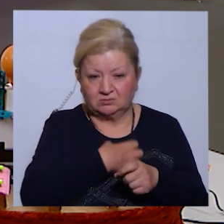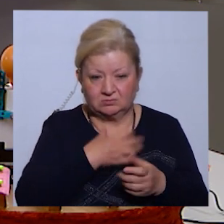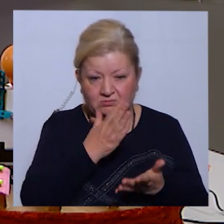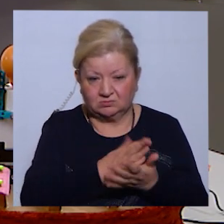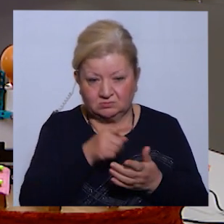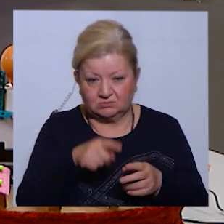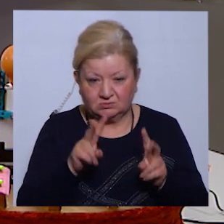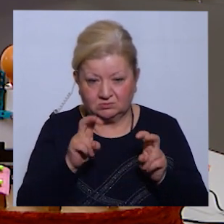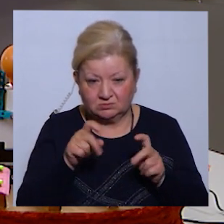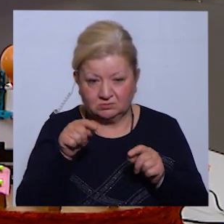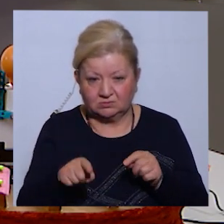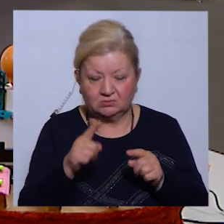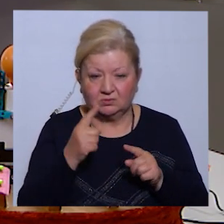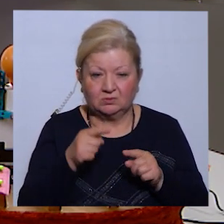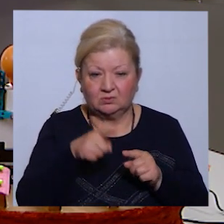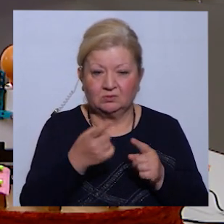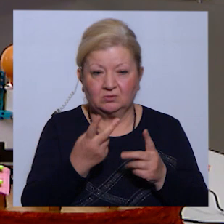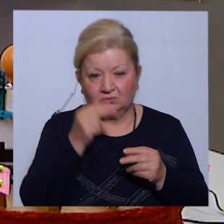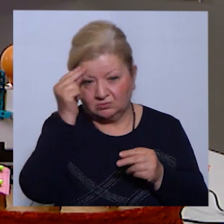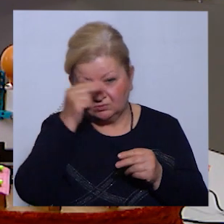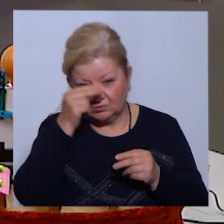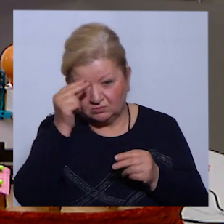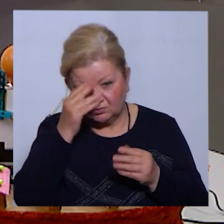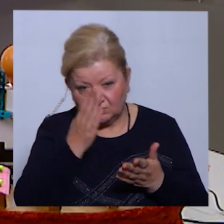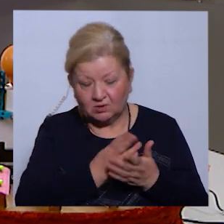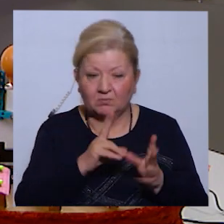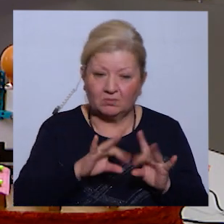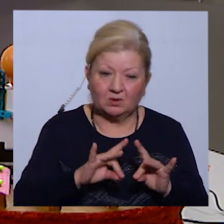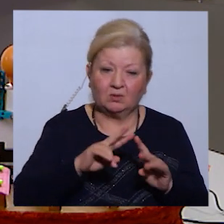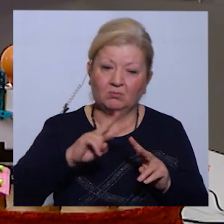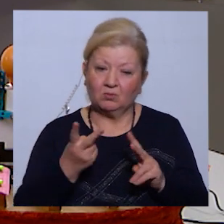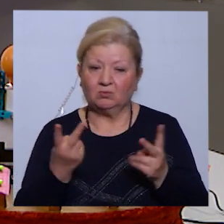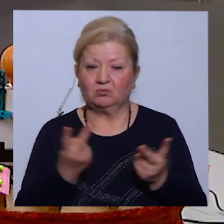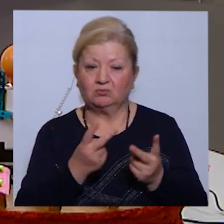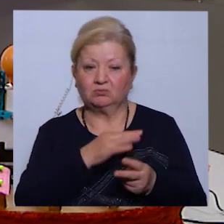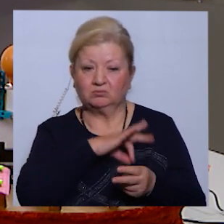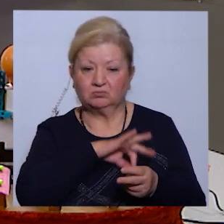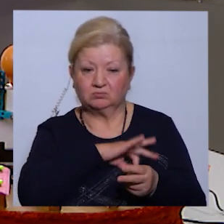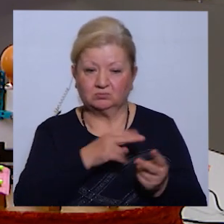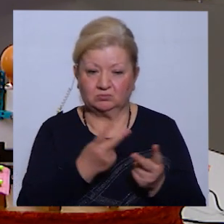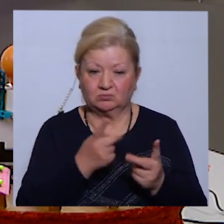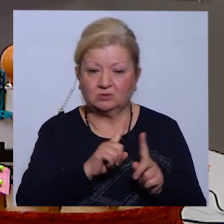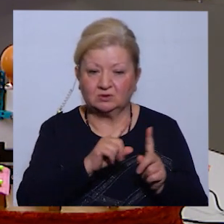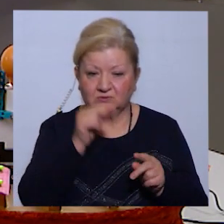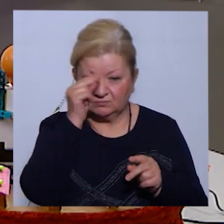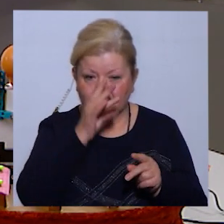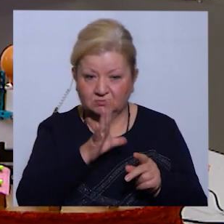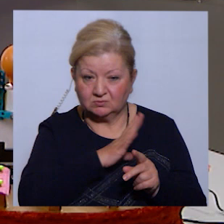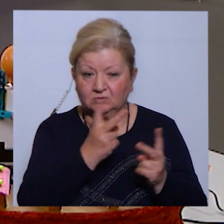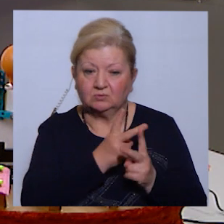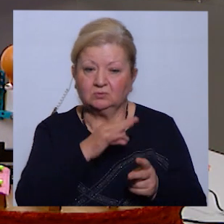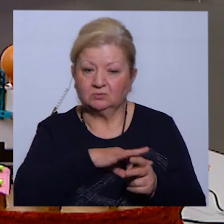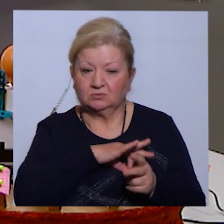ჩვენ ერთია რომ სწავლობთ, მეორე უნდა გამოვიყენოთ, ის ნასწავლი უნდა გამოვიყენოთ.